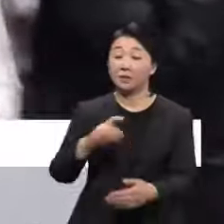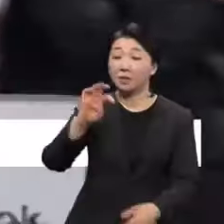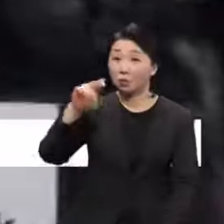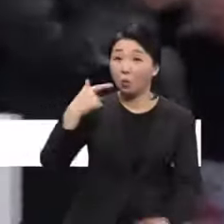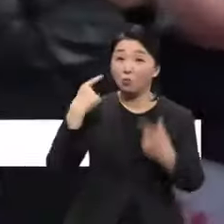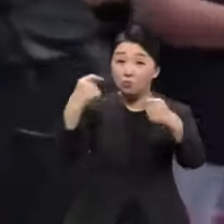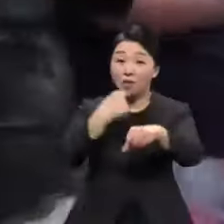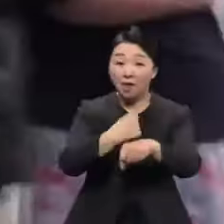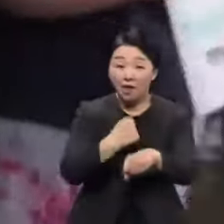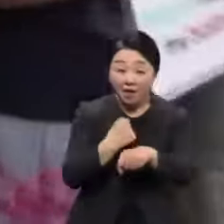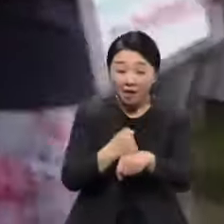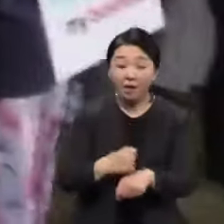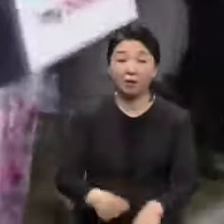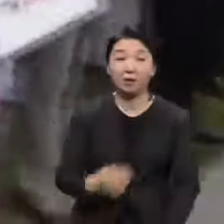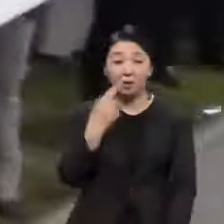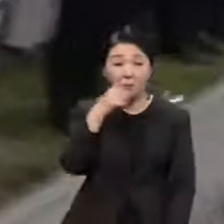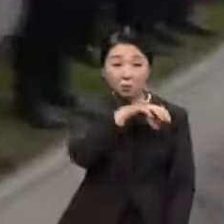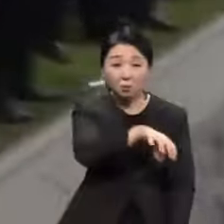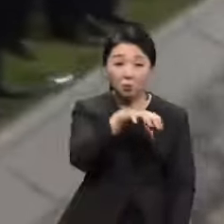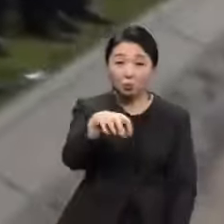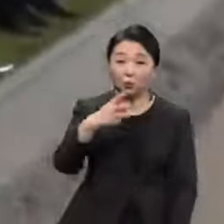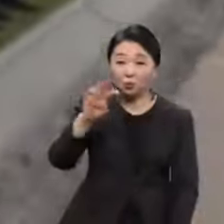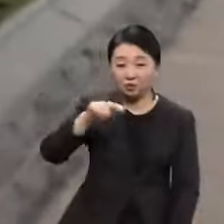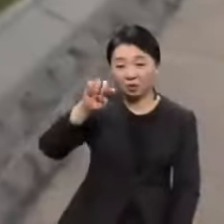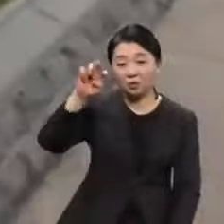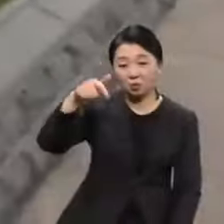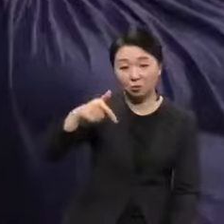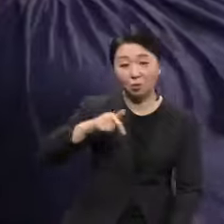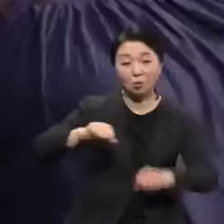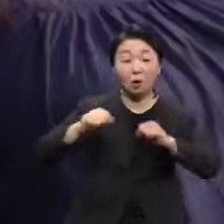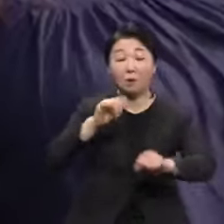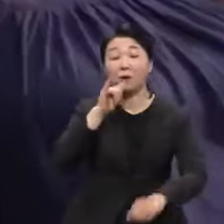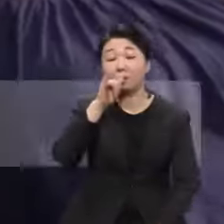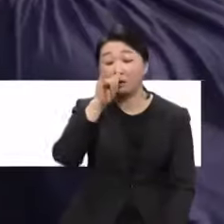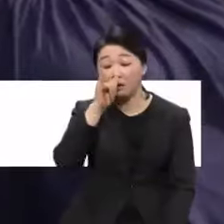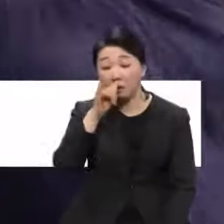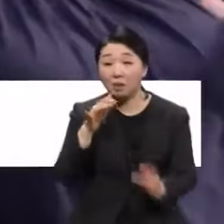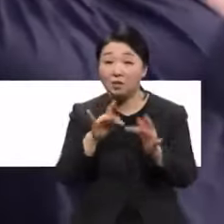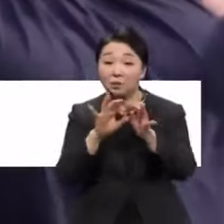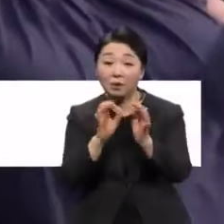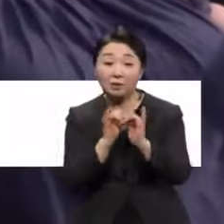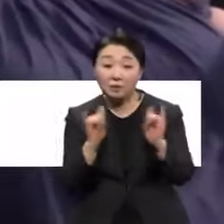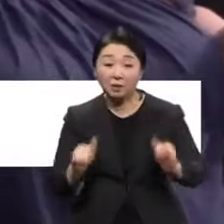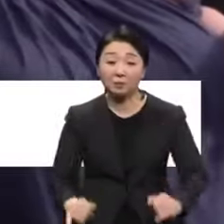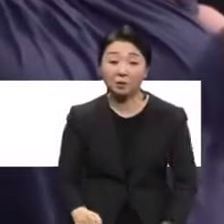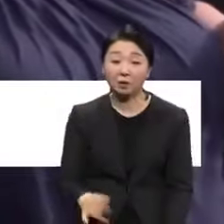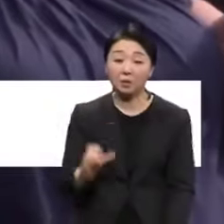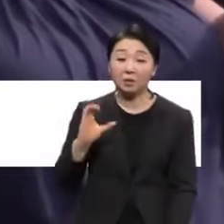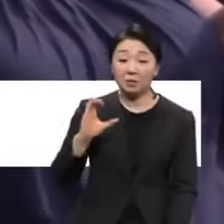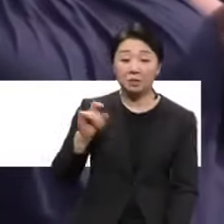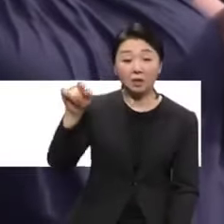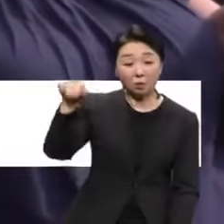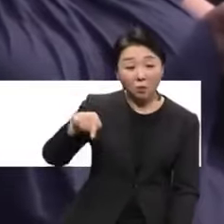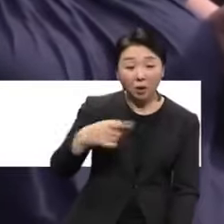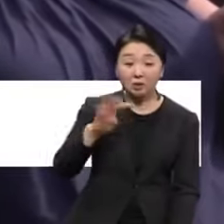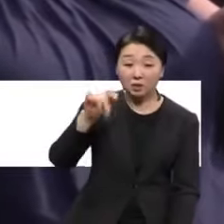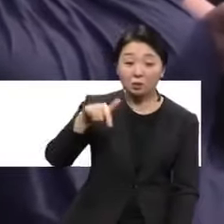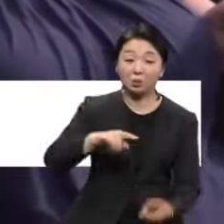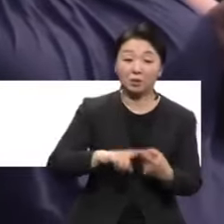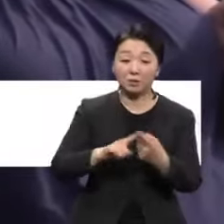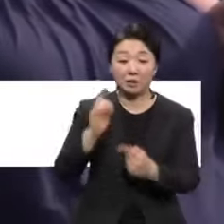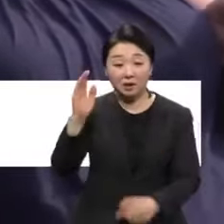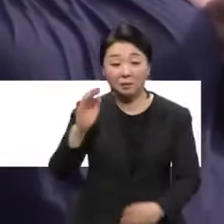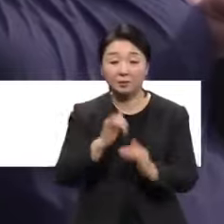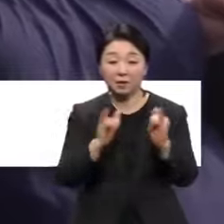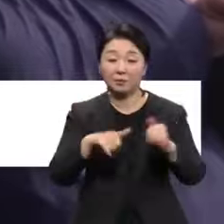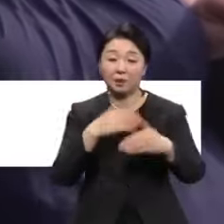미국 각지에서 틱톡을 활발하게 이용하고 있는 인플루언서들입니다. I'm from Chicago and I'm here because I talk about books on TikTok and